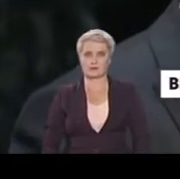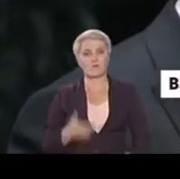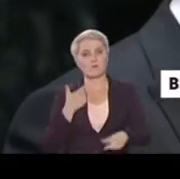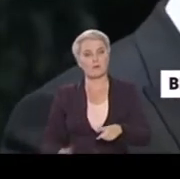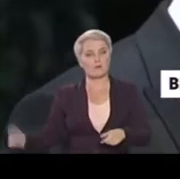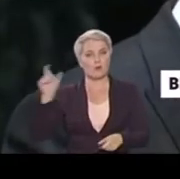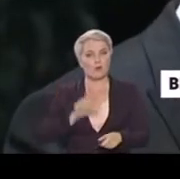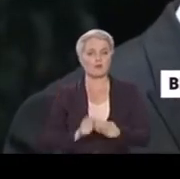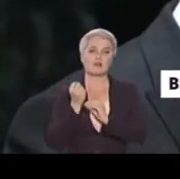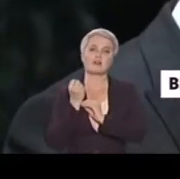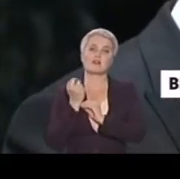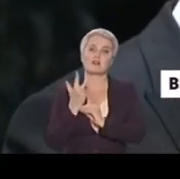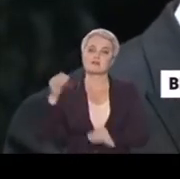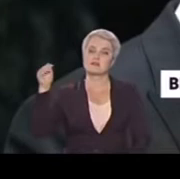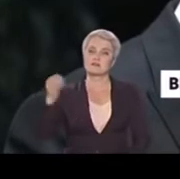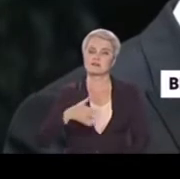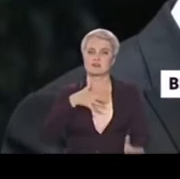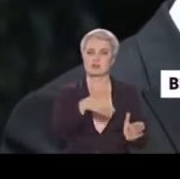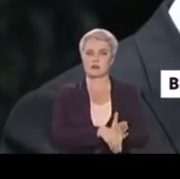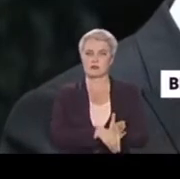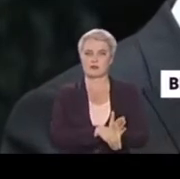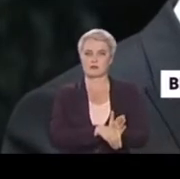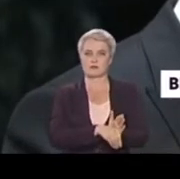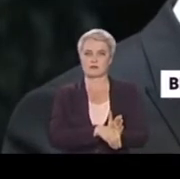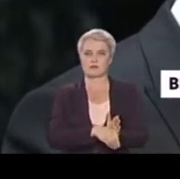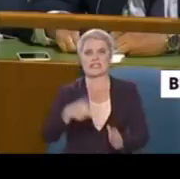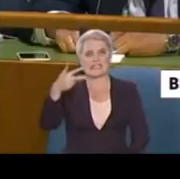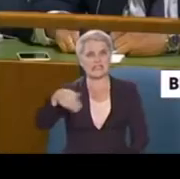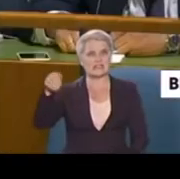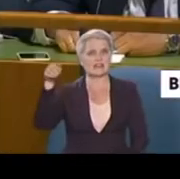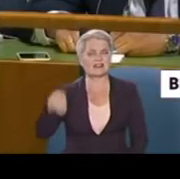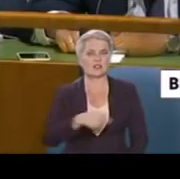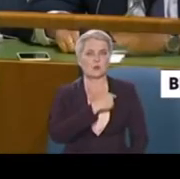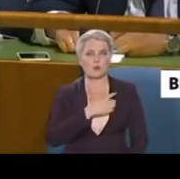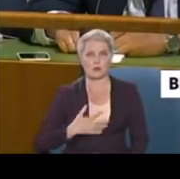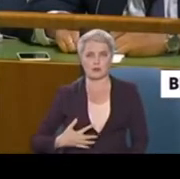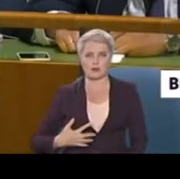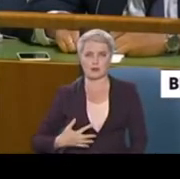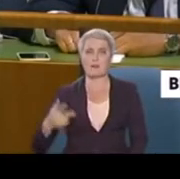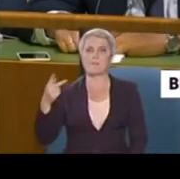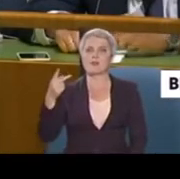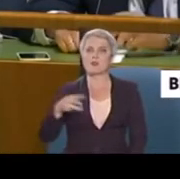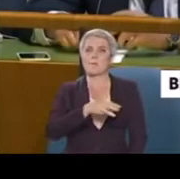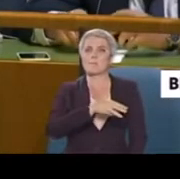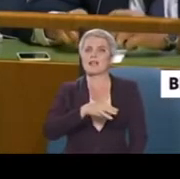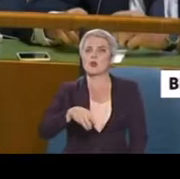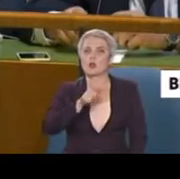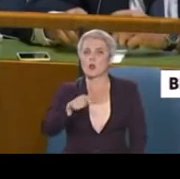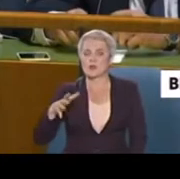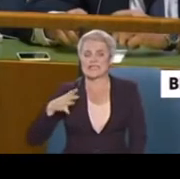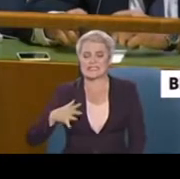Понад 13 тисяч загиблих, 30 тисяч поранених, 1,5 мільйона людей